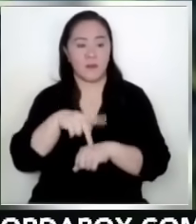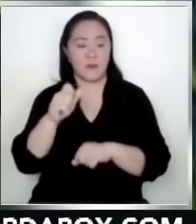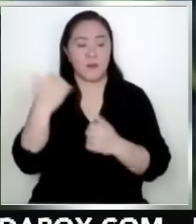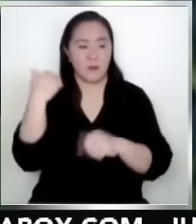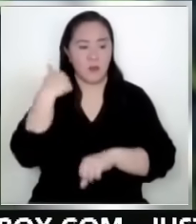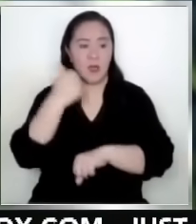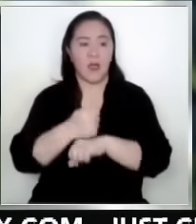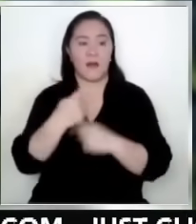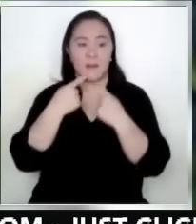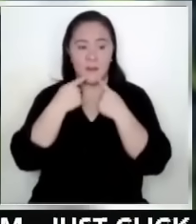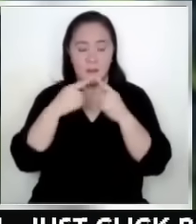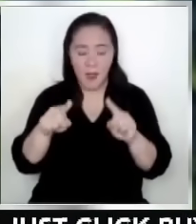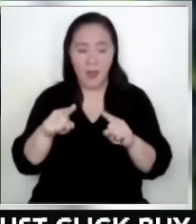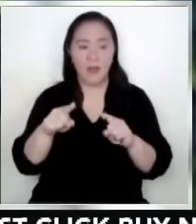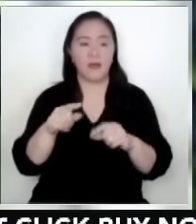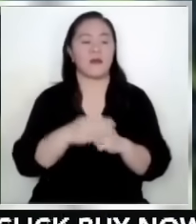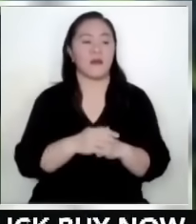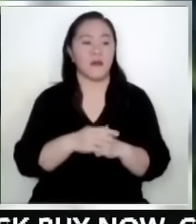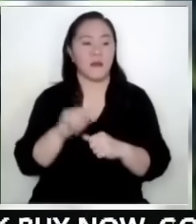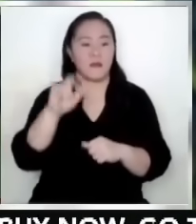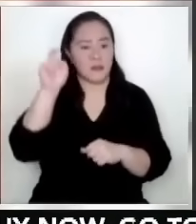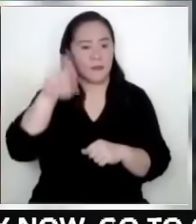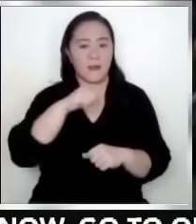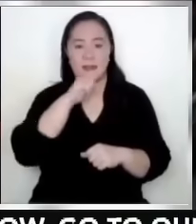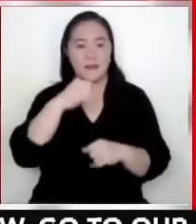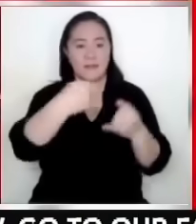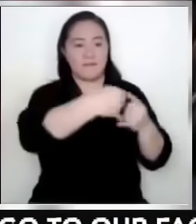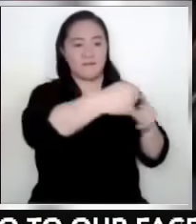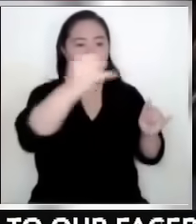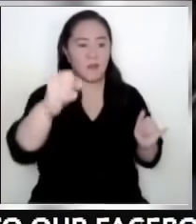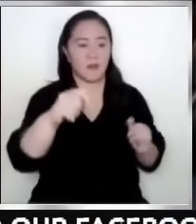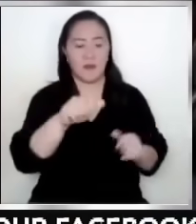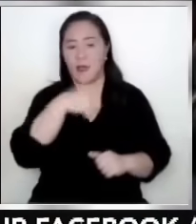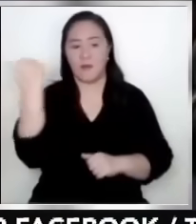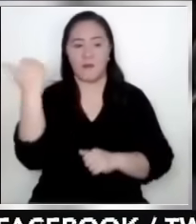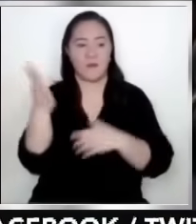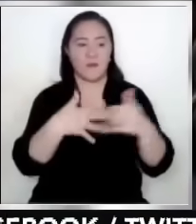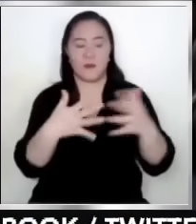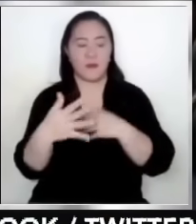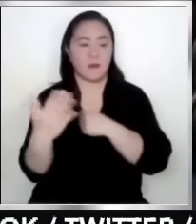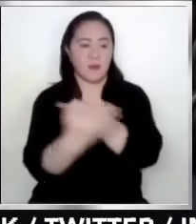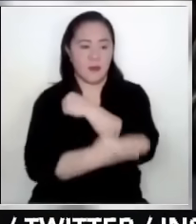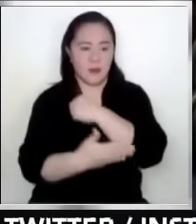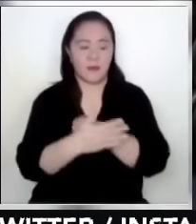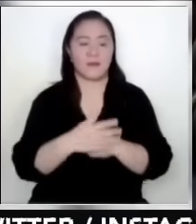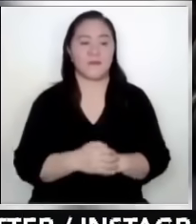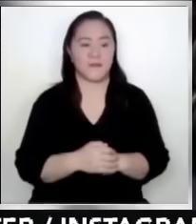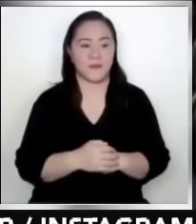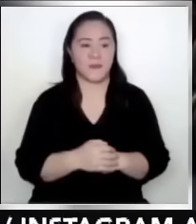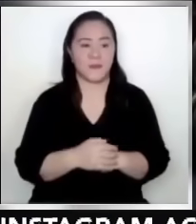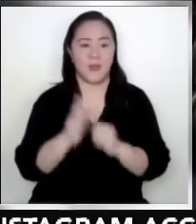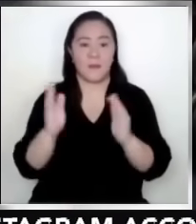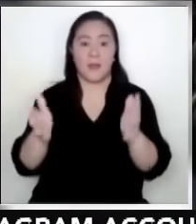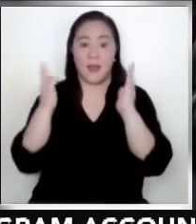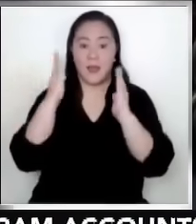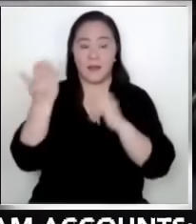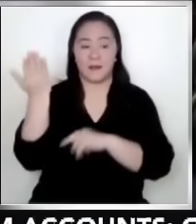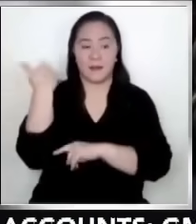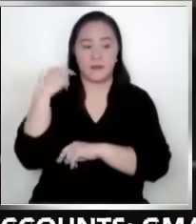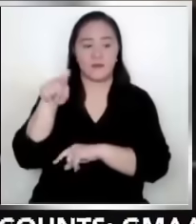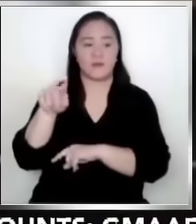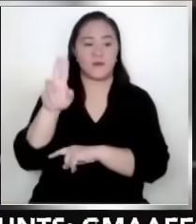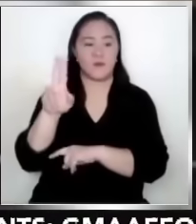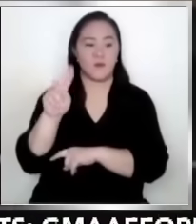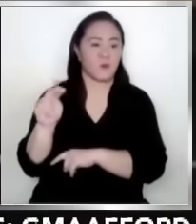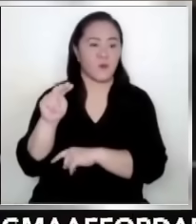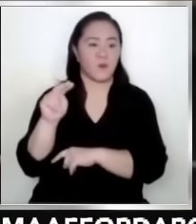ground at hindi dapat harangan ng alinmang bansa. And over the past year, sa isang pagdinig sa U.S. Foreign Affairs Congressional Committee,